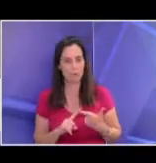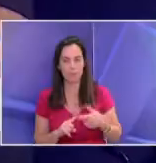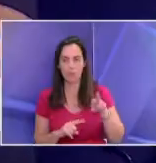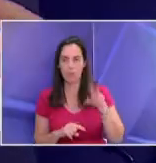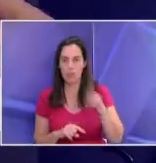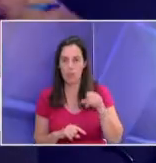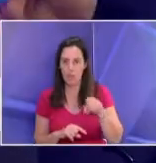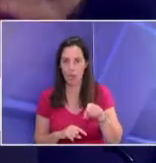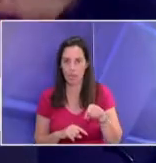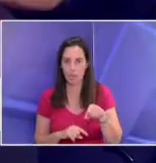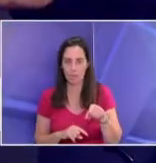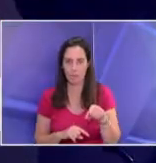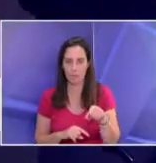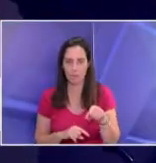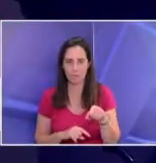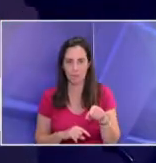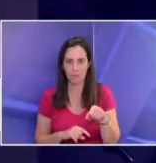לכם איזשהו,